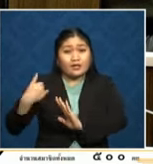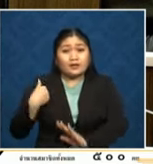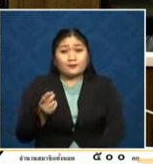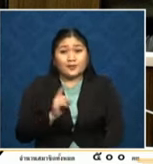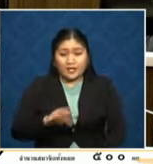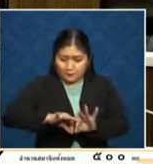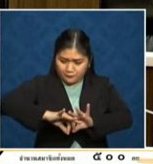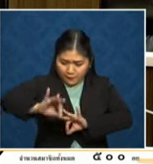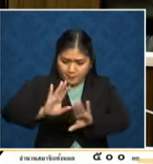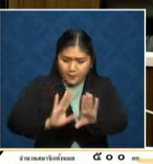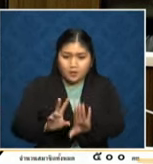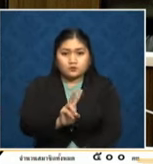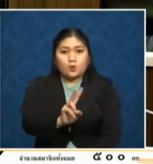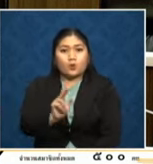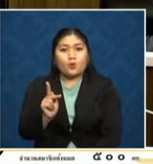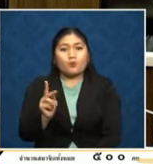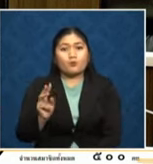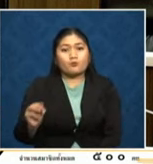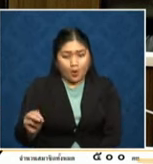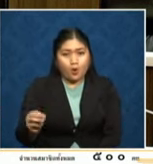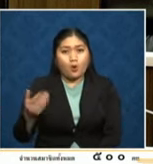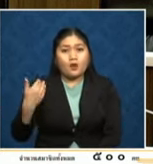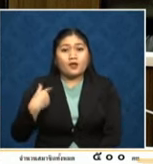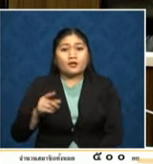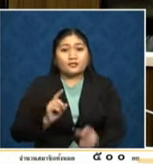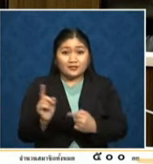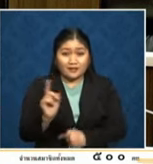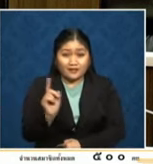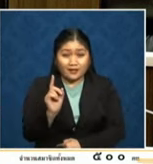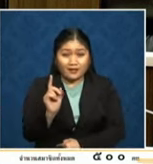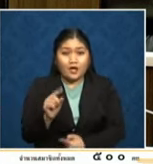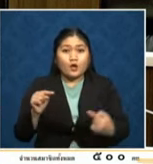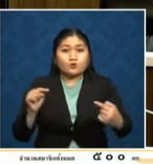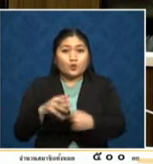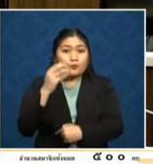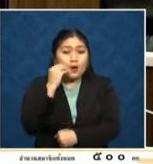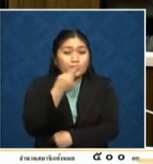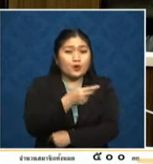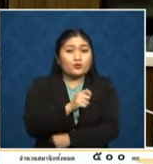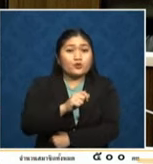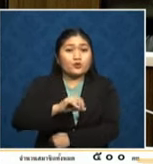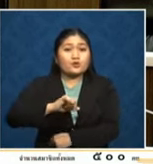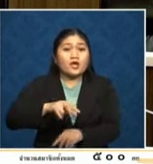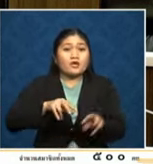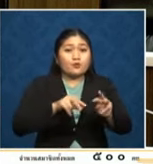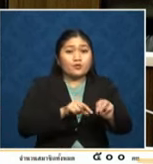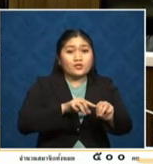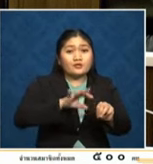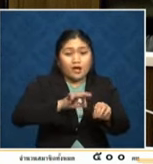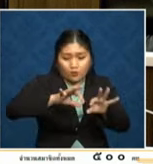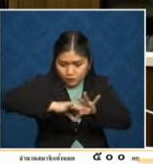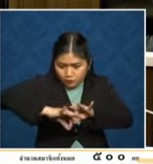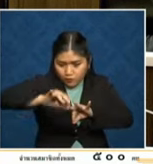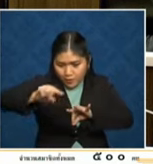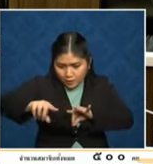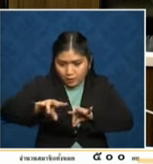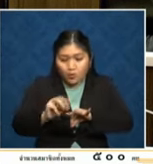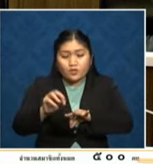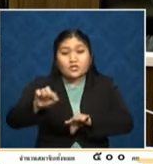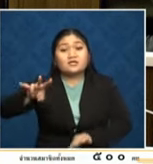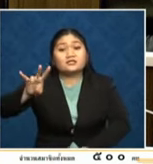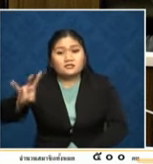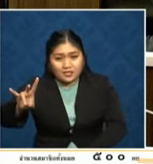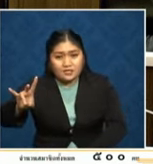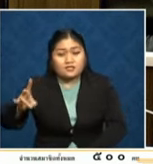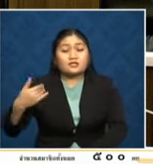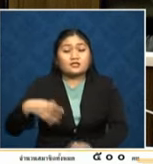ระยะทางประมาณ2กิโลเมตรค่ะและเส้นทางสัญจรระหว่างบ้านหนองใหญ่หมู่ที่9ไปบ้านโนนขวางหมู่ที่7ตำบลหนอง